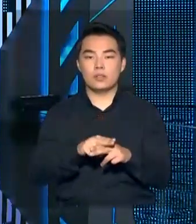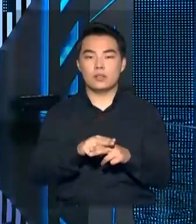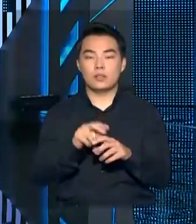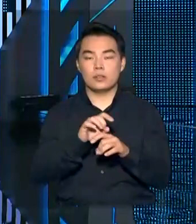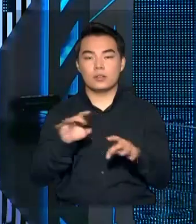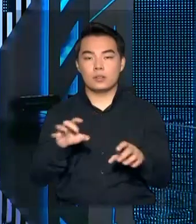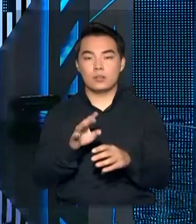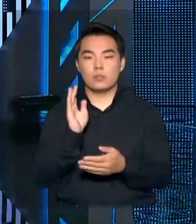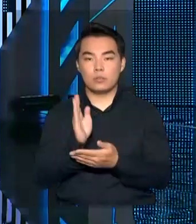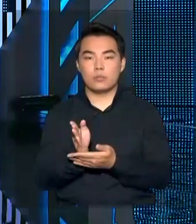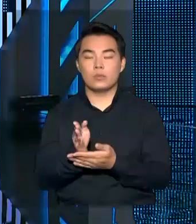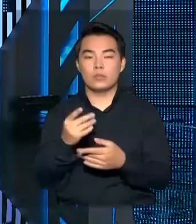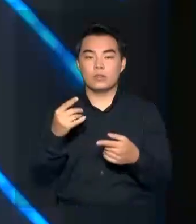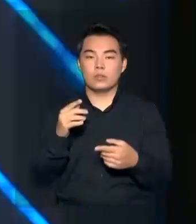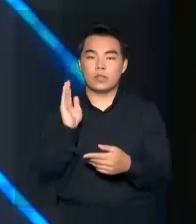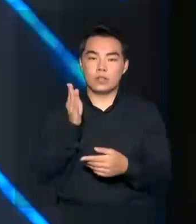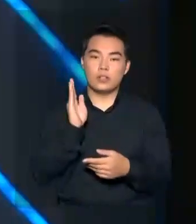пока продолжим наш выпуск.